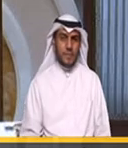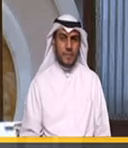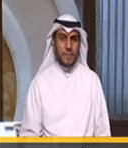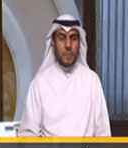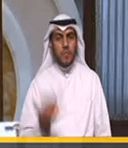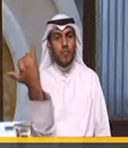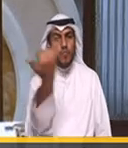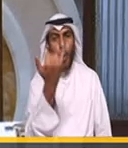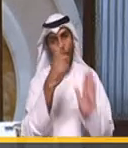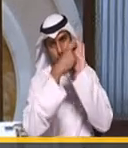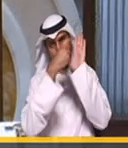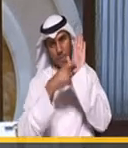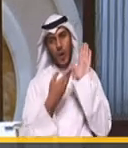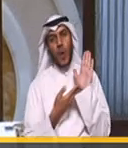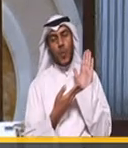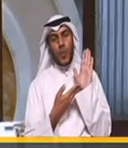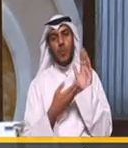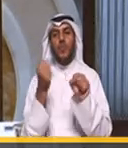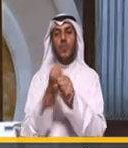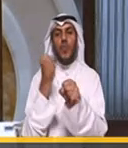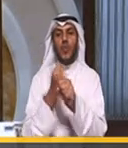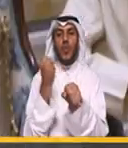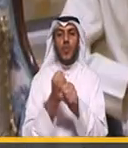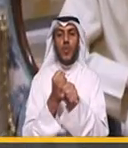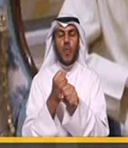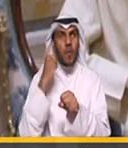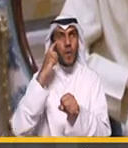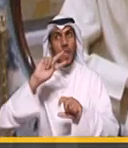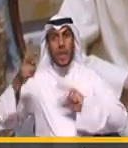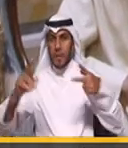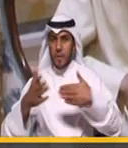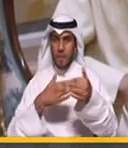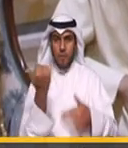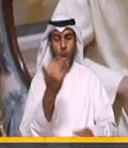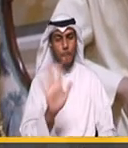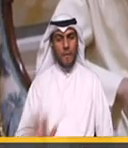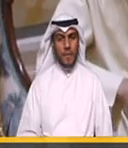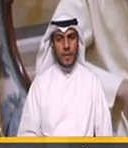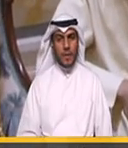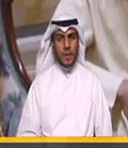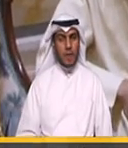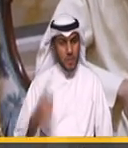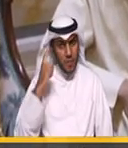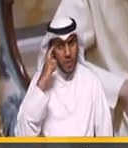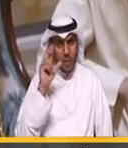ضبوا القانون وامشوا ولا تهتموا بأحد. إحنا كلنا هنا ثقة